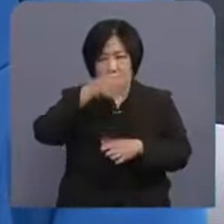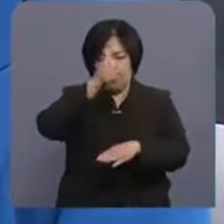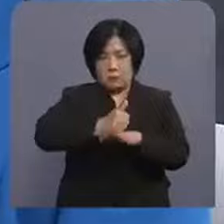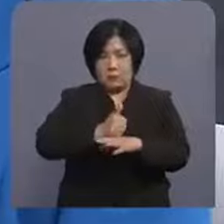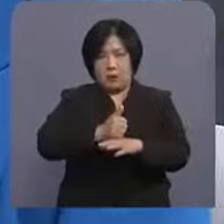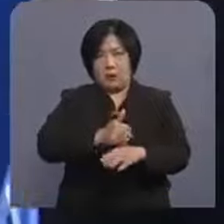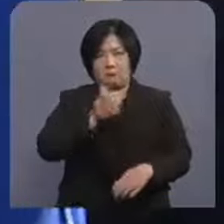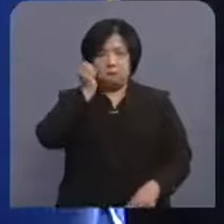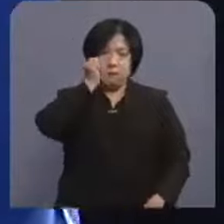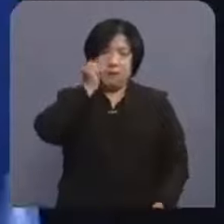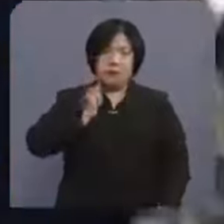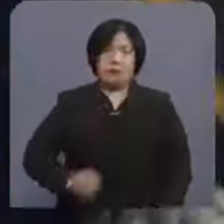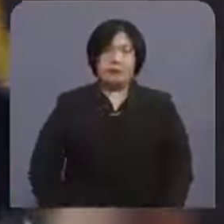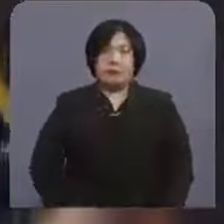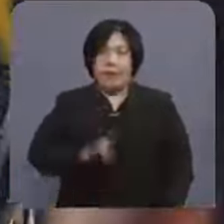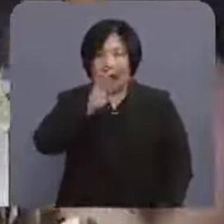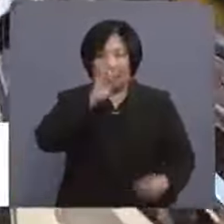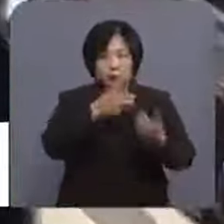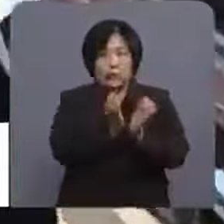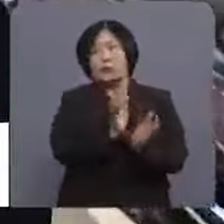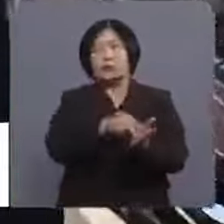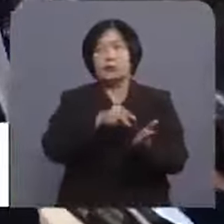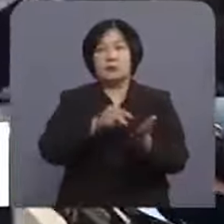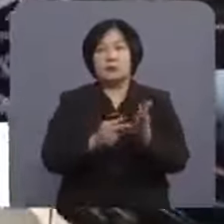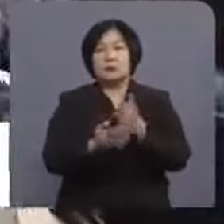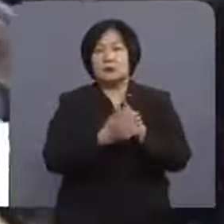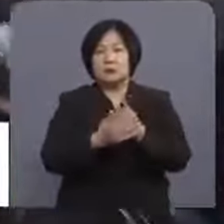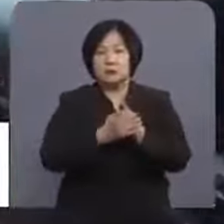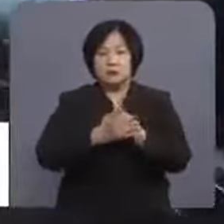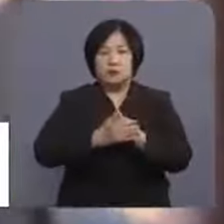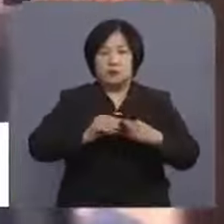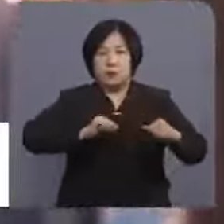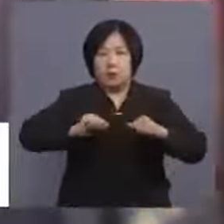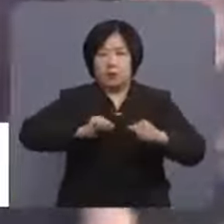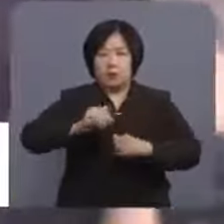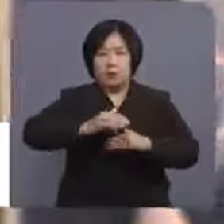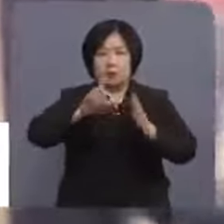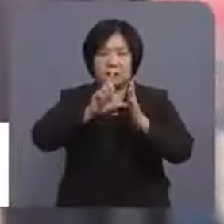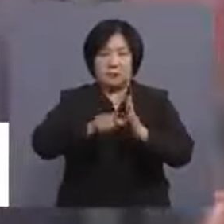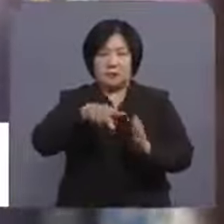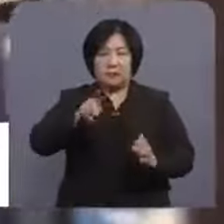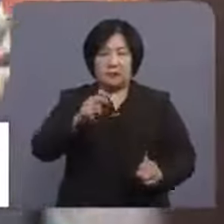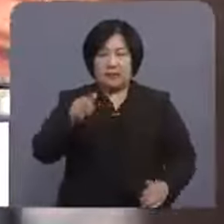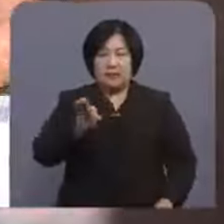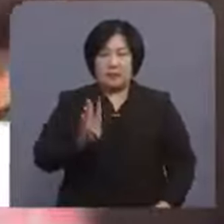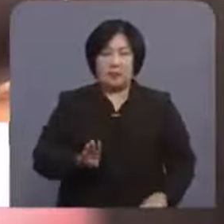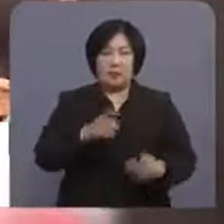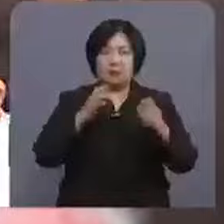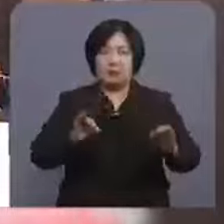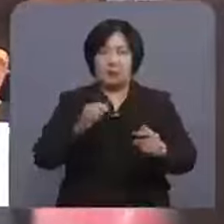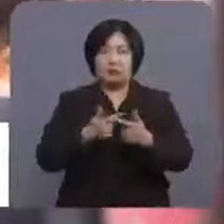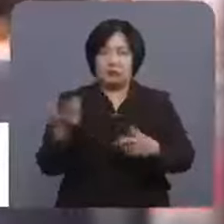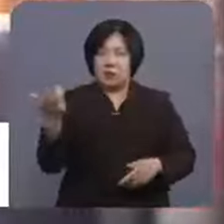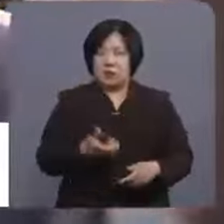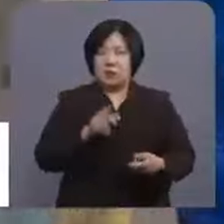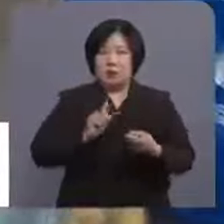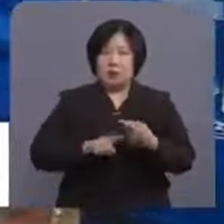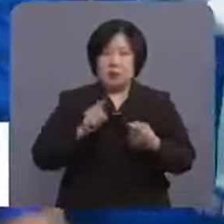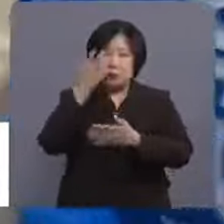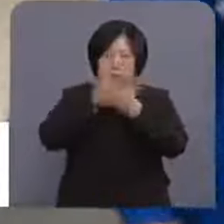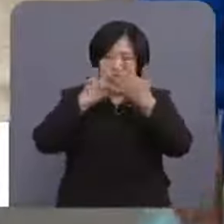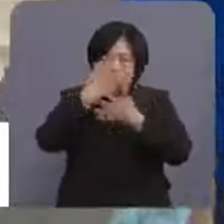참패였습니다. 중앙당 차원의 지원 유세 과정에서 산업은행 부산 이전 등에 대한 명확한 입장을 내놓지